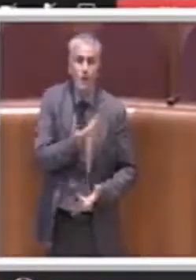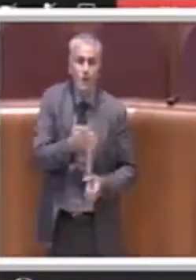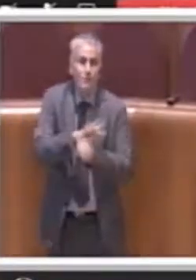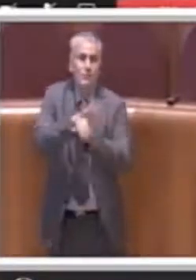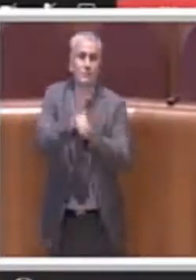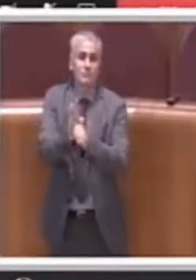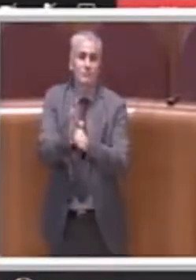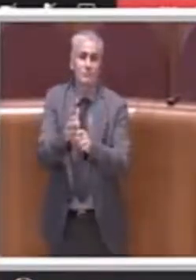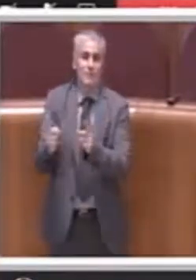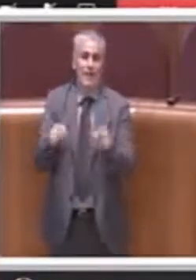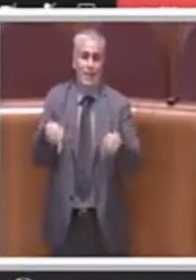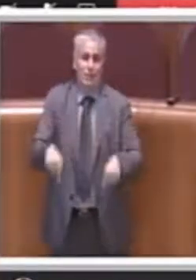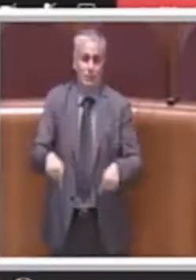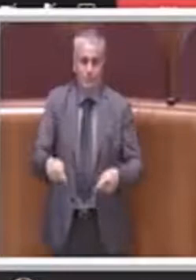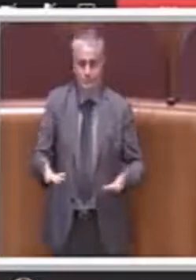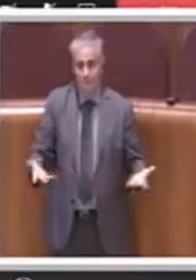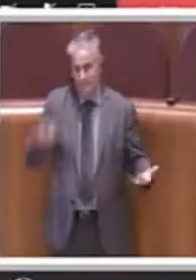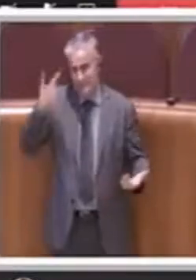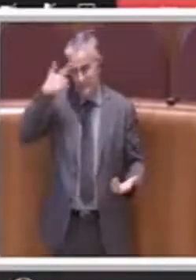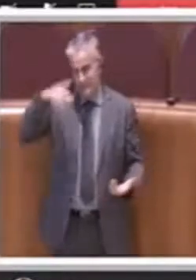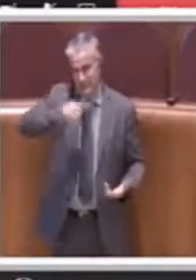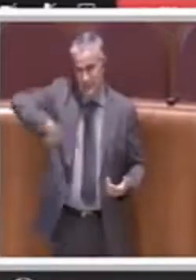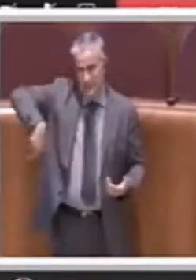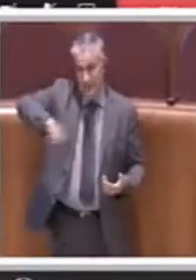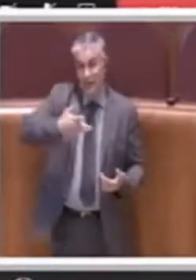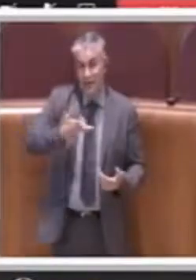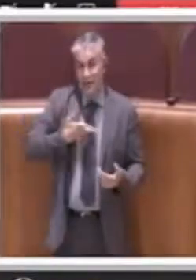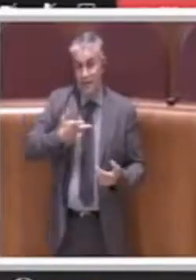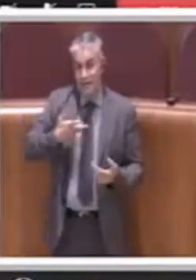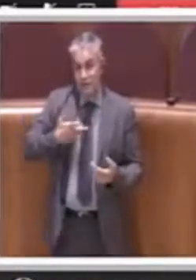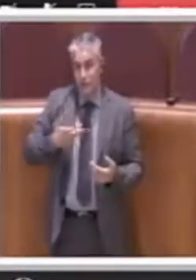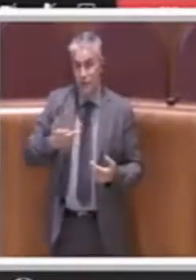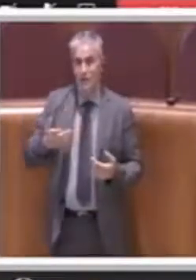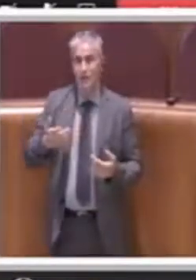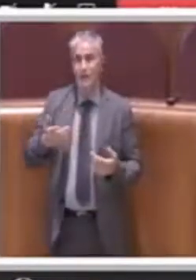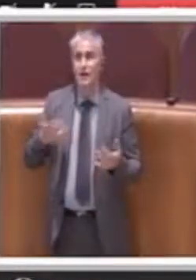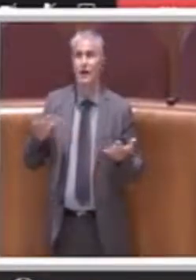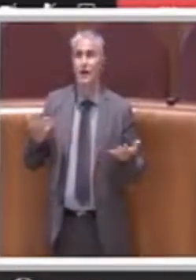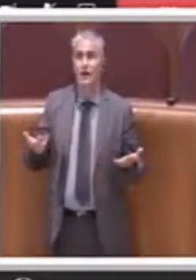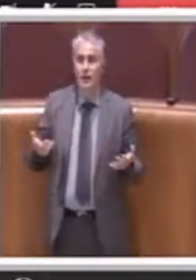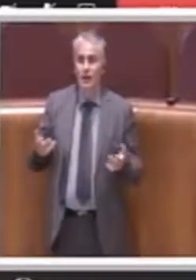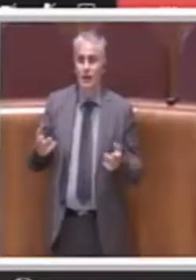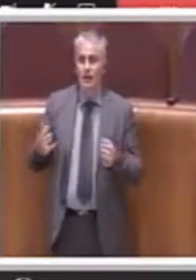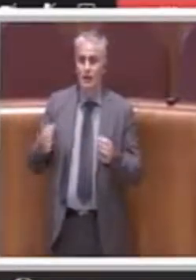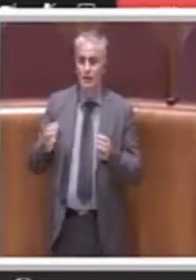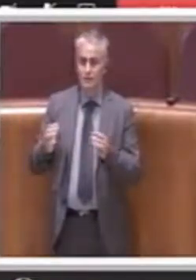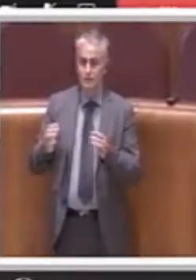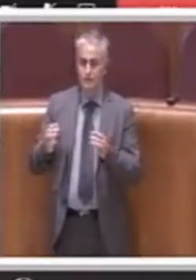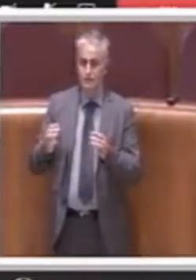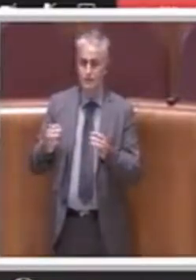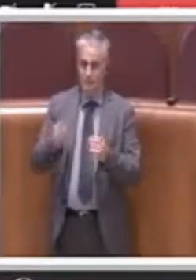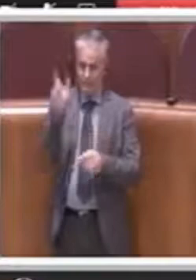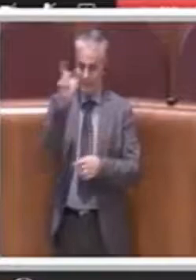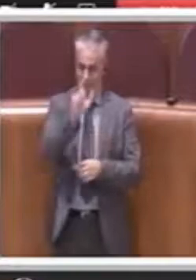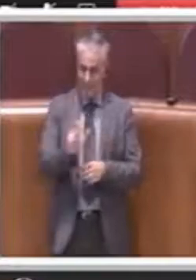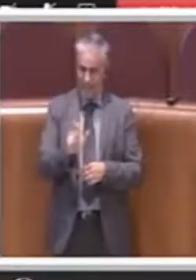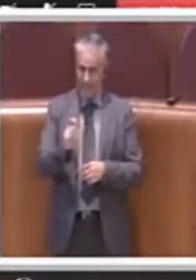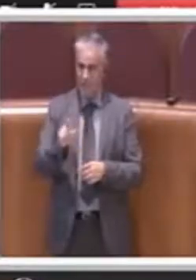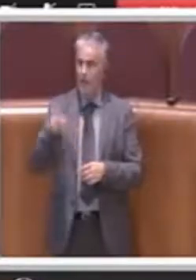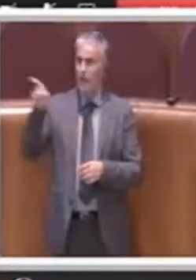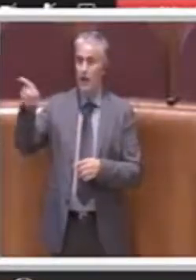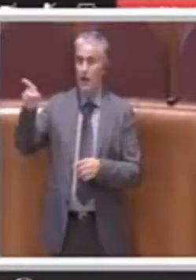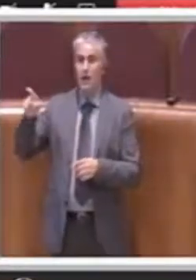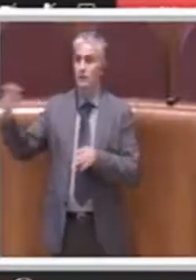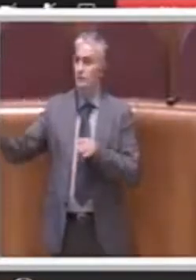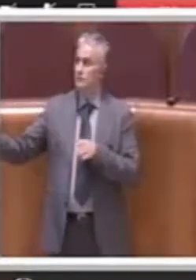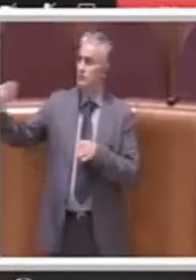ci sono stati a cui non è permesso far transitare nel nostro paese in questo momento il turismo,